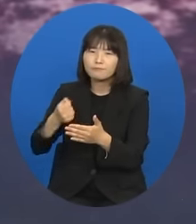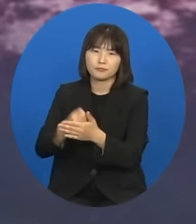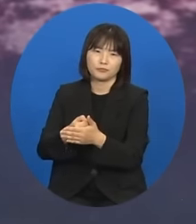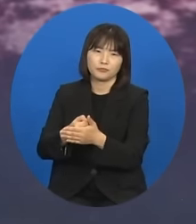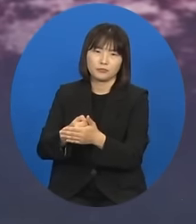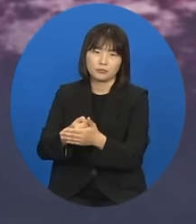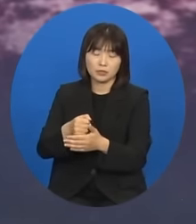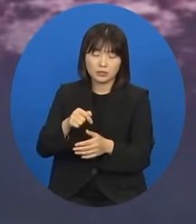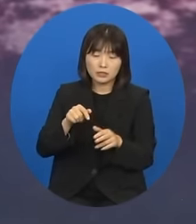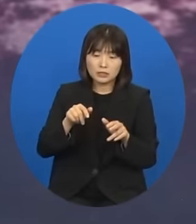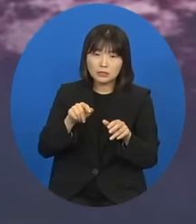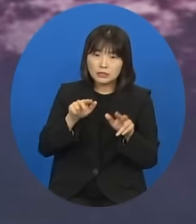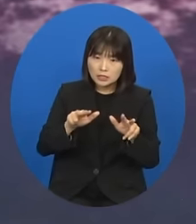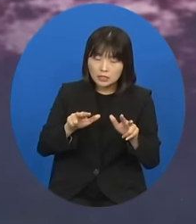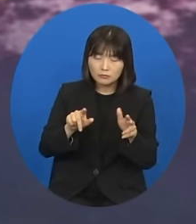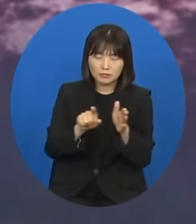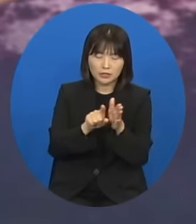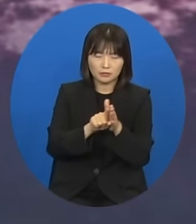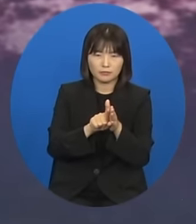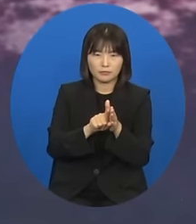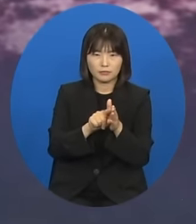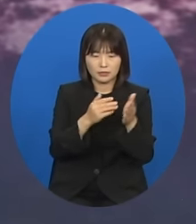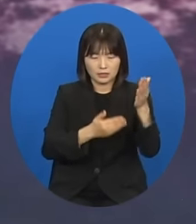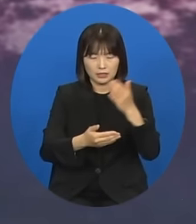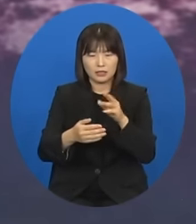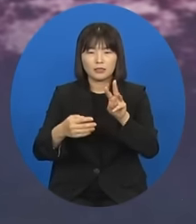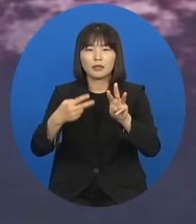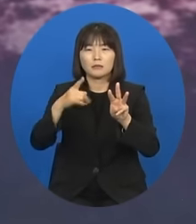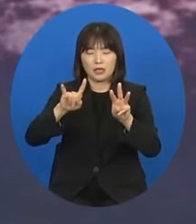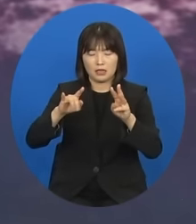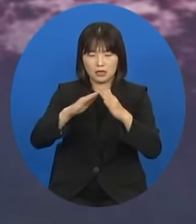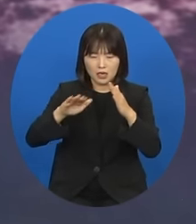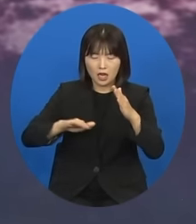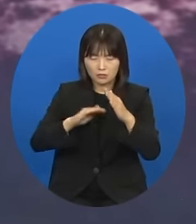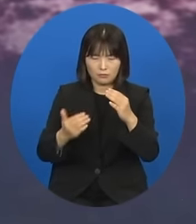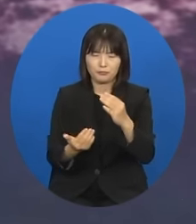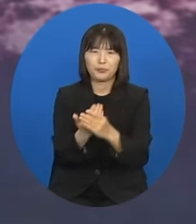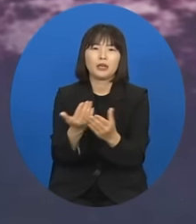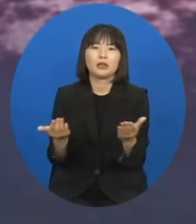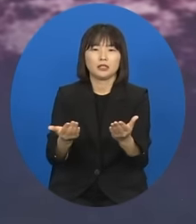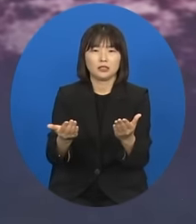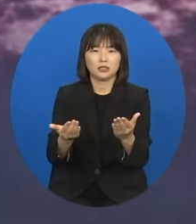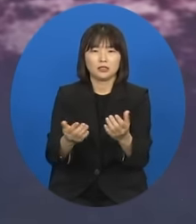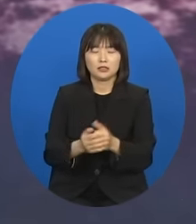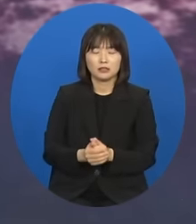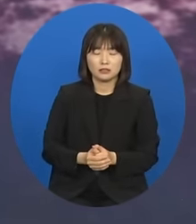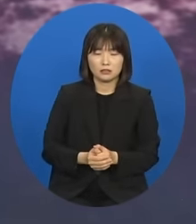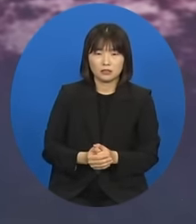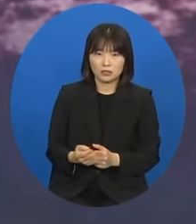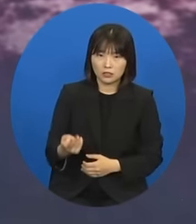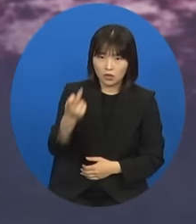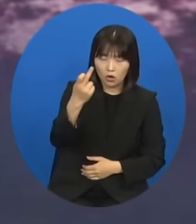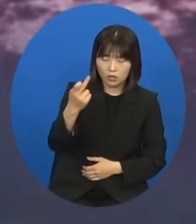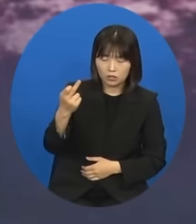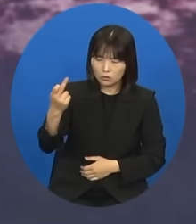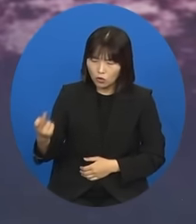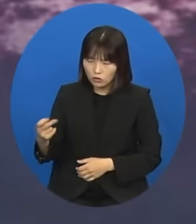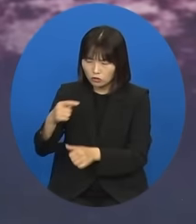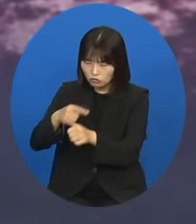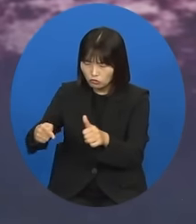믿음의 3대 가정에서 벌어지고 있는 일입니다 형이 동생을 죽이겠다고 지금 작정을 한